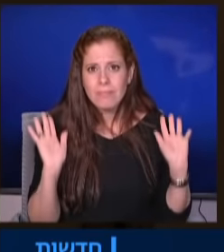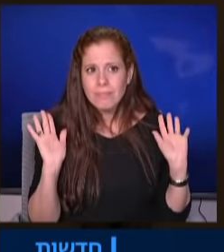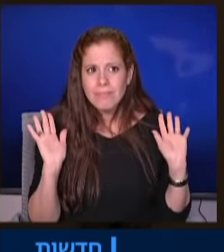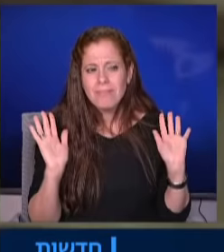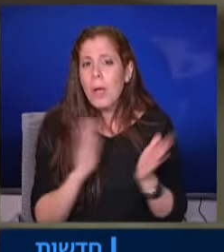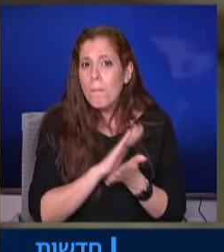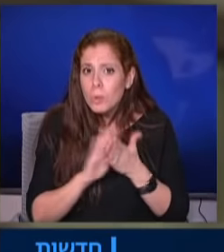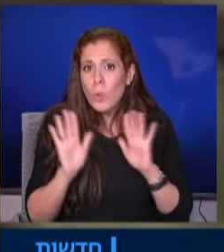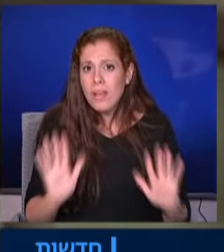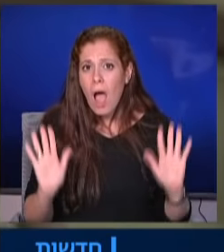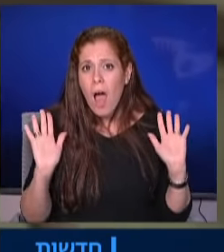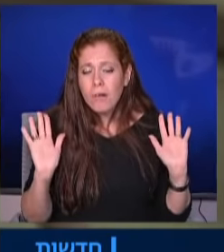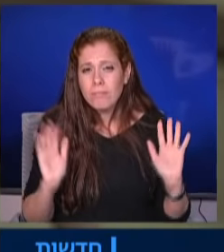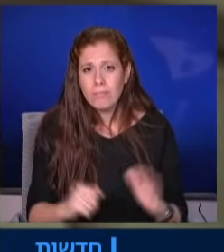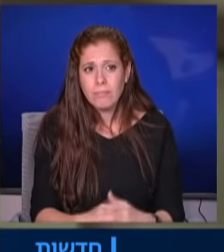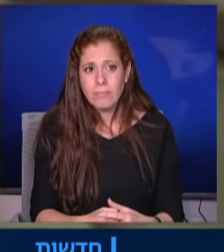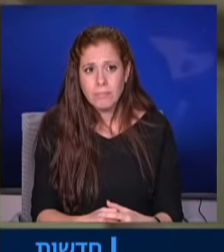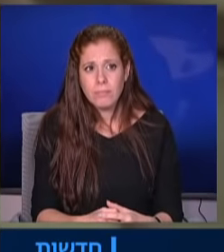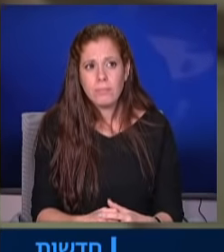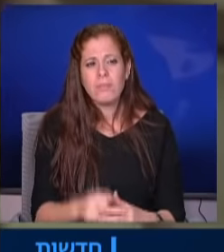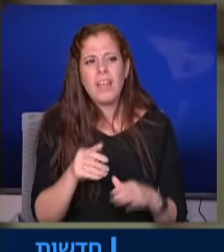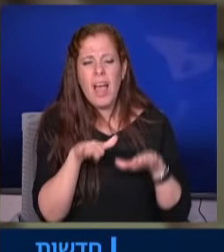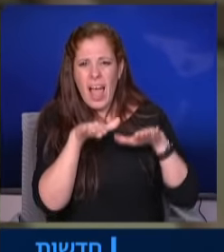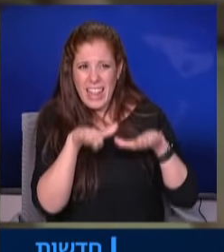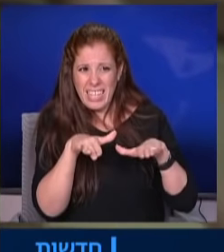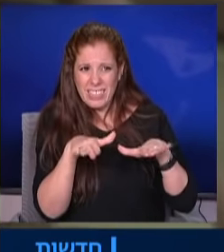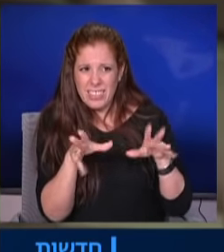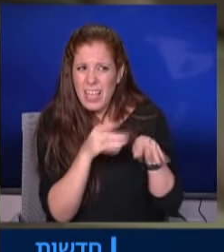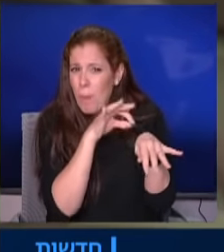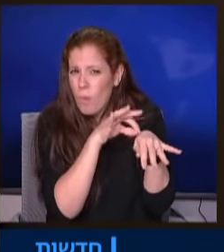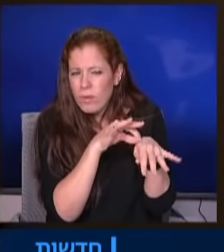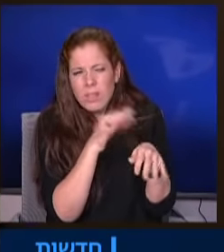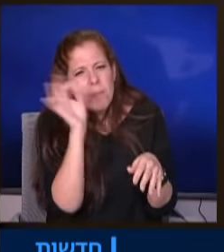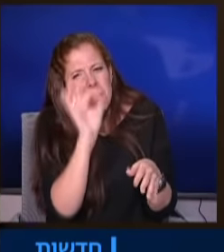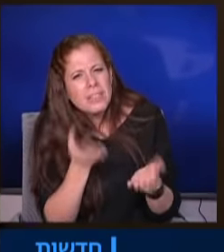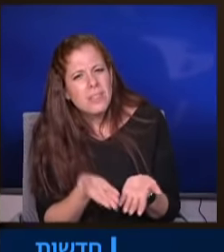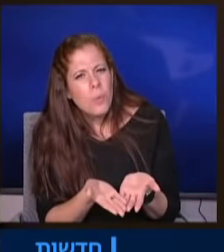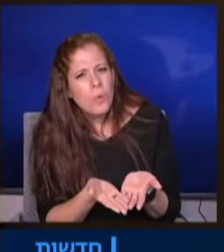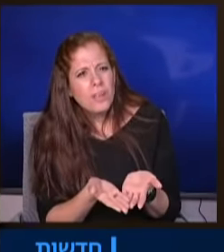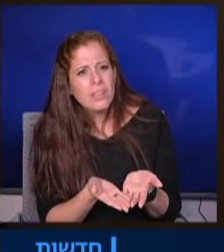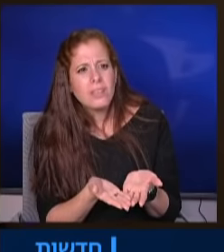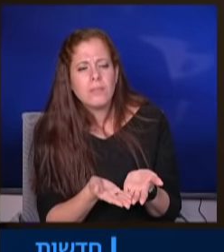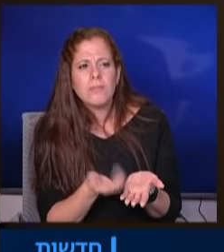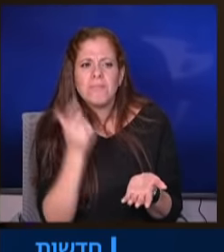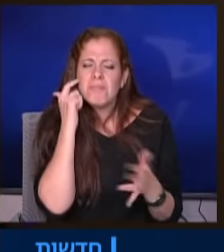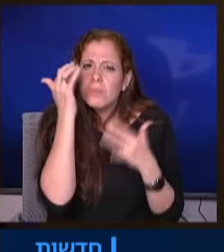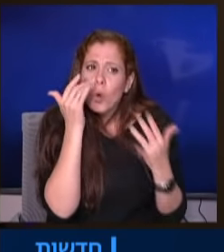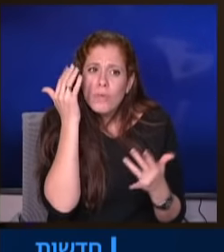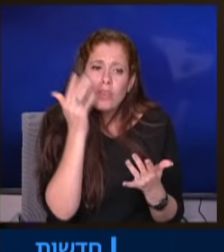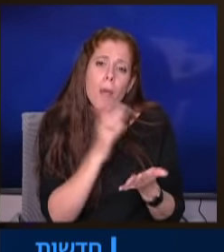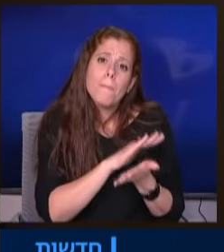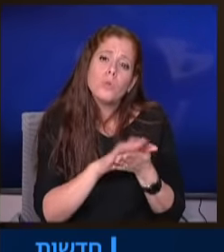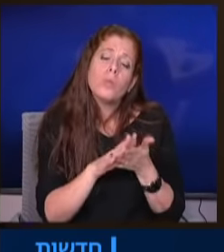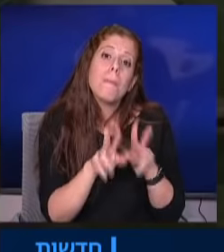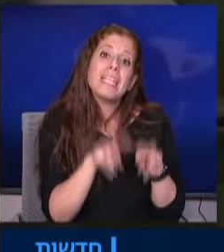פשוט ככה. אצל הכיסא ברופא, מה הסיכוי? אני חושבת שהם פשוט מנצלים את המעמד